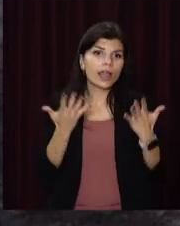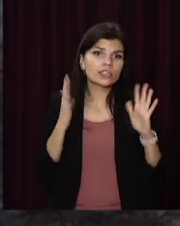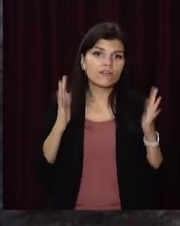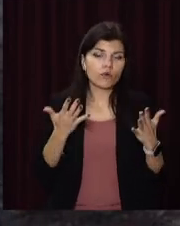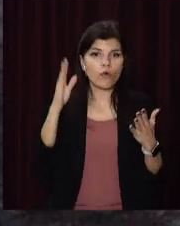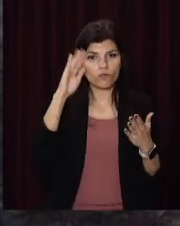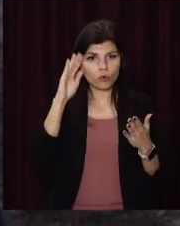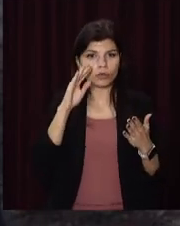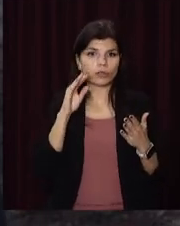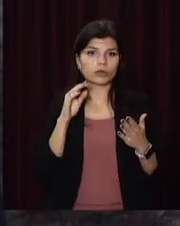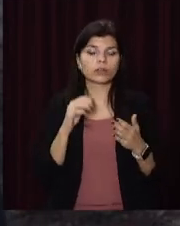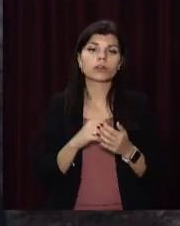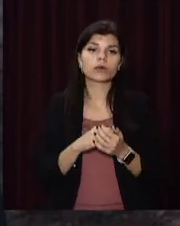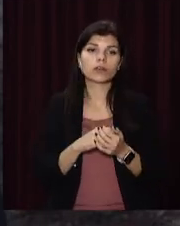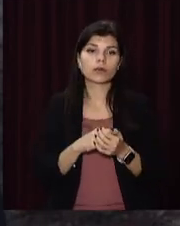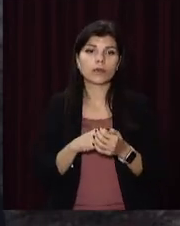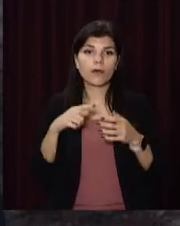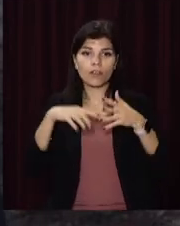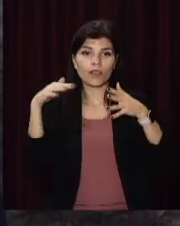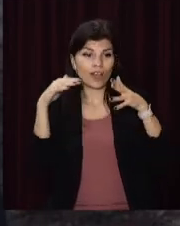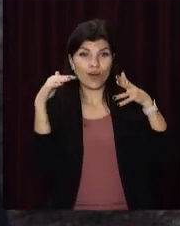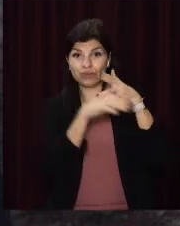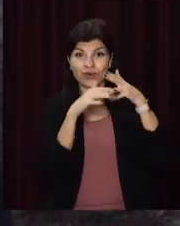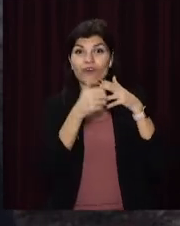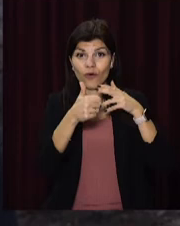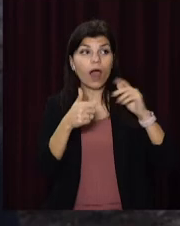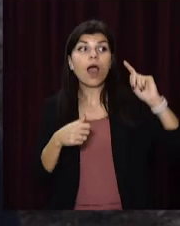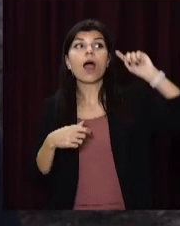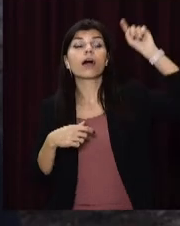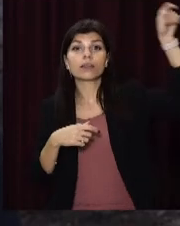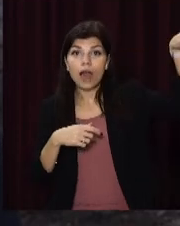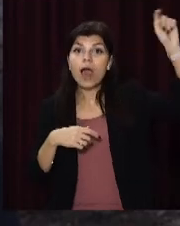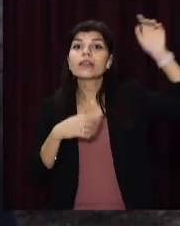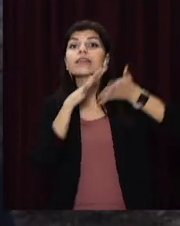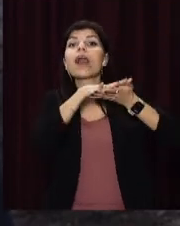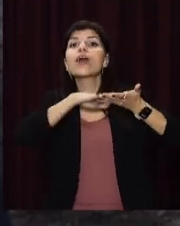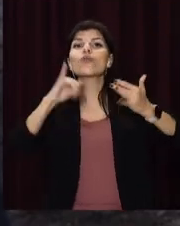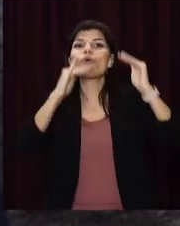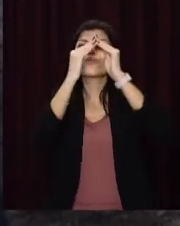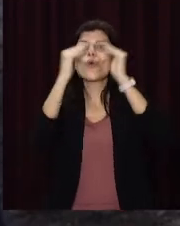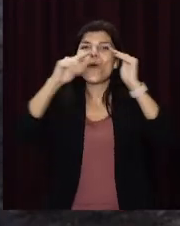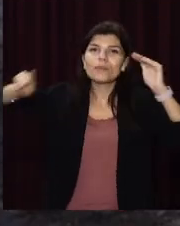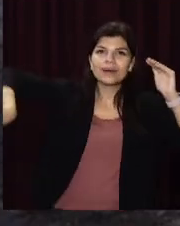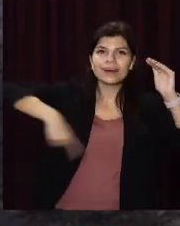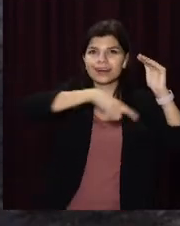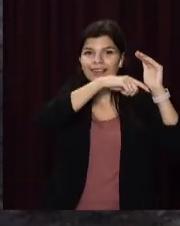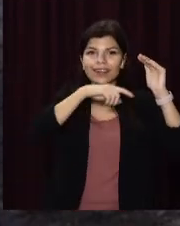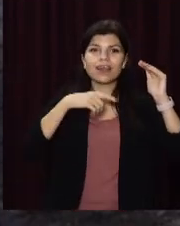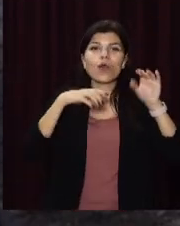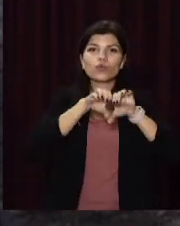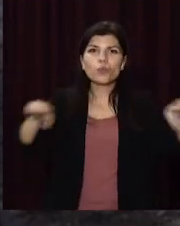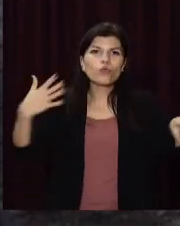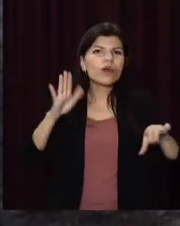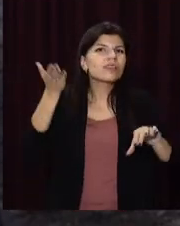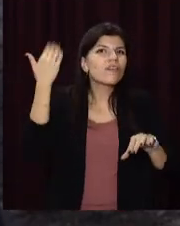сіті, відбувається так називаємо вторичне загрязнення, оскільки труби уложені достатньо давно,